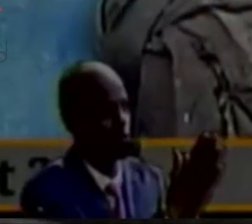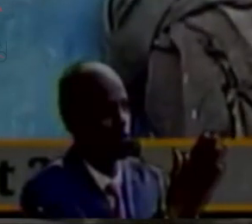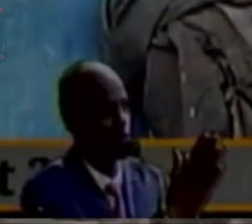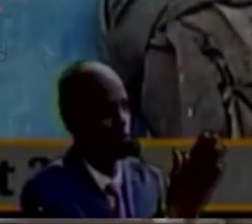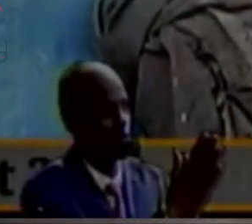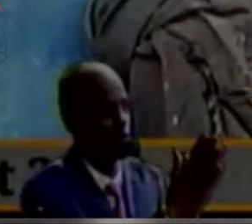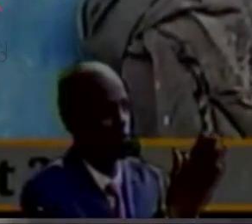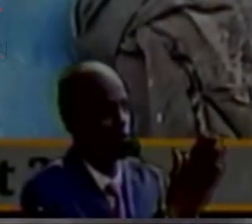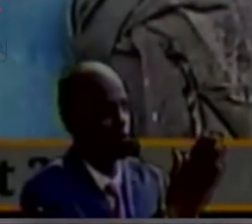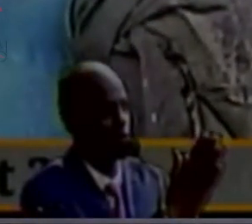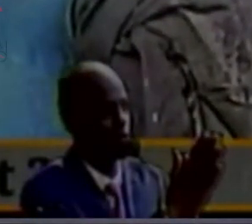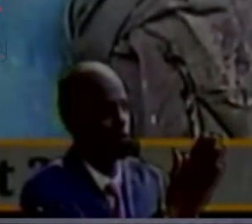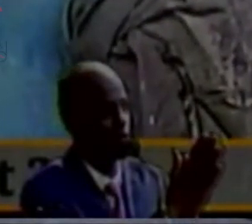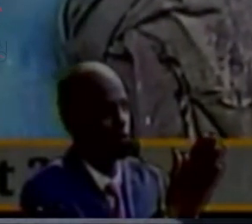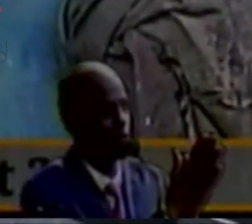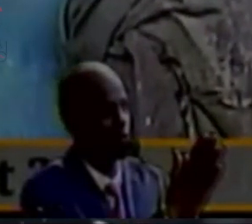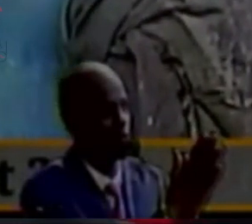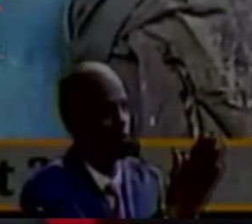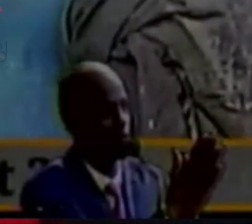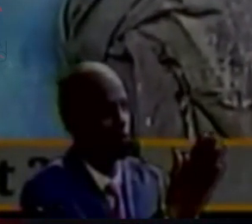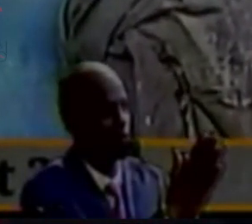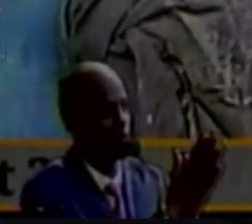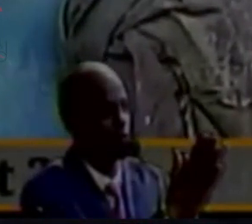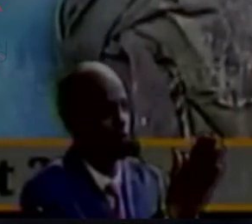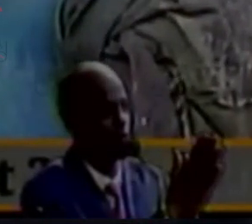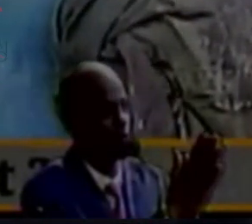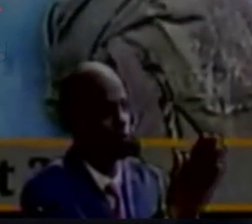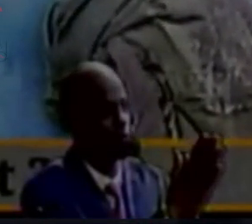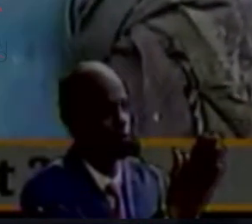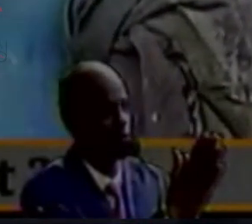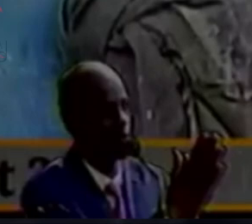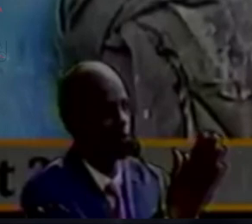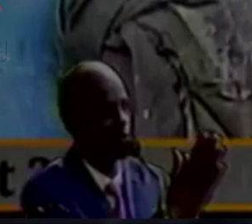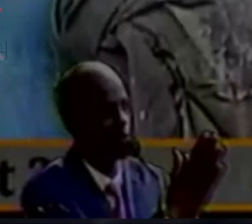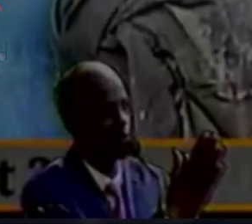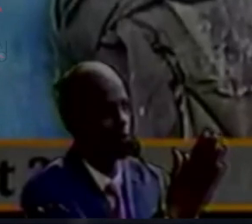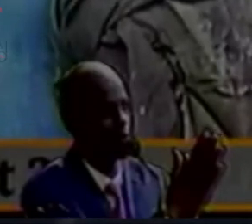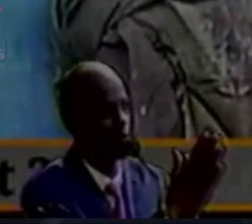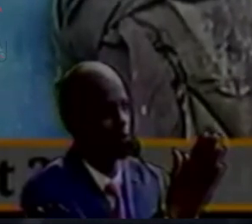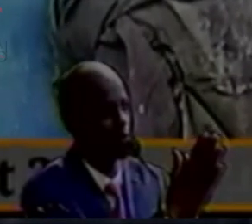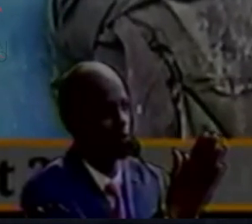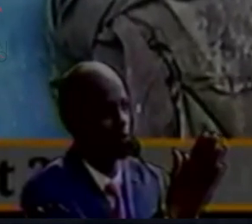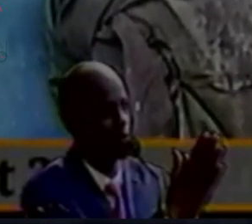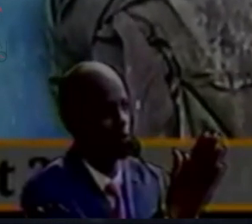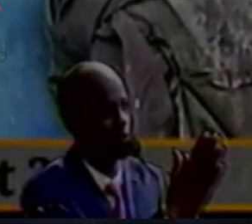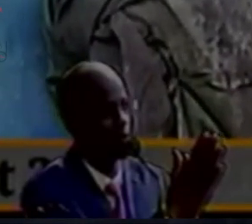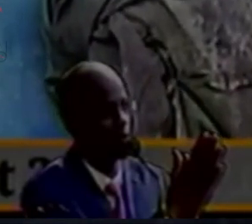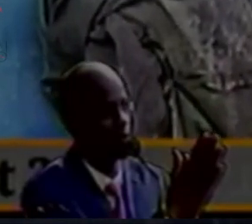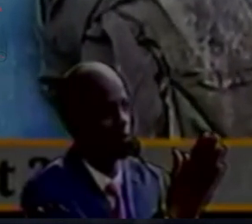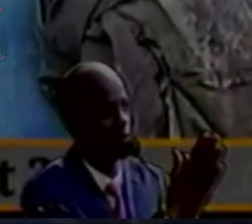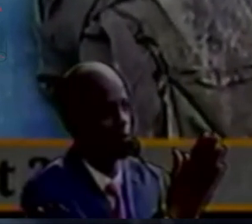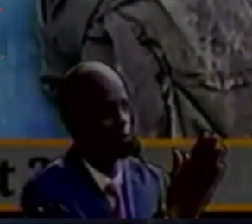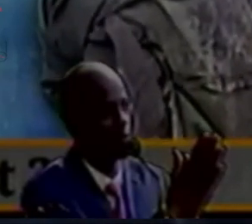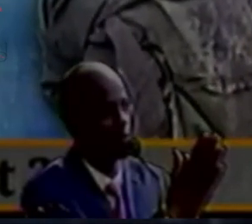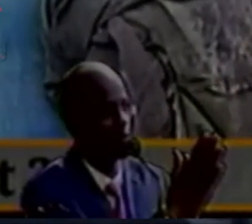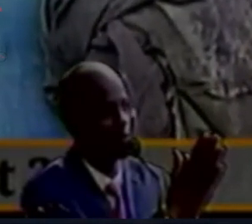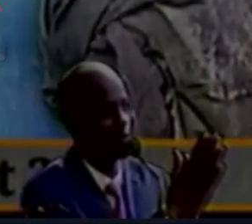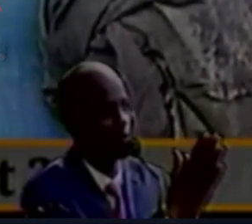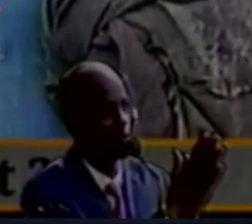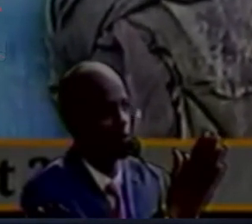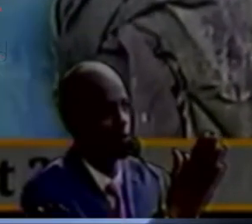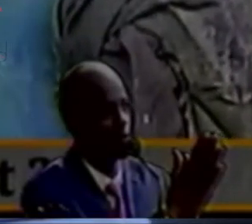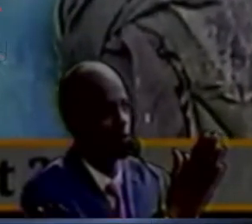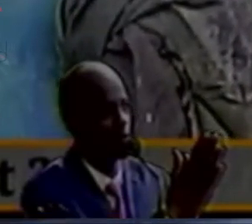Pour 30 dollars, pour 25 dollars, pour 20 dollars, 15 dollars. Oui, valeur qui est obligé, via dit, obligé